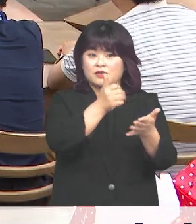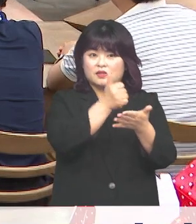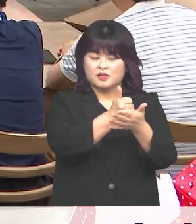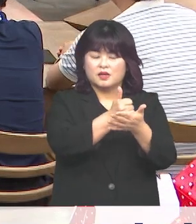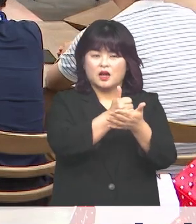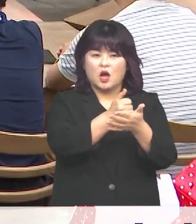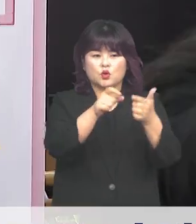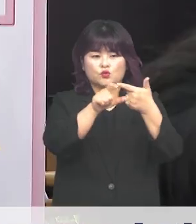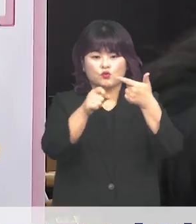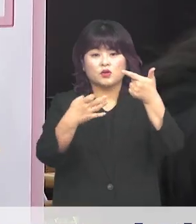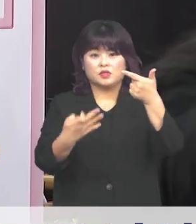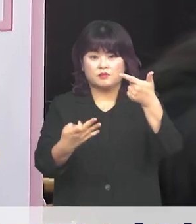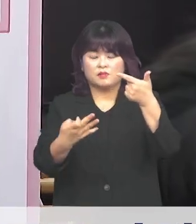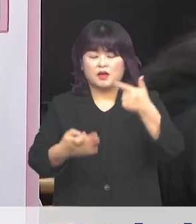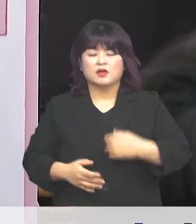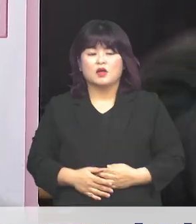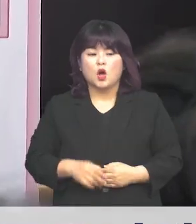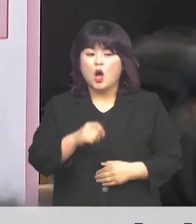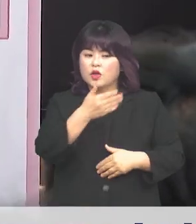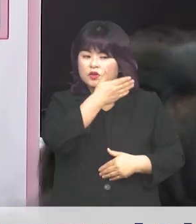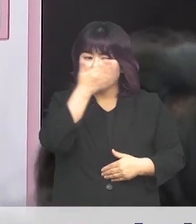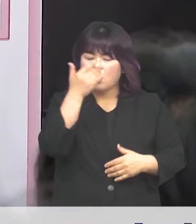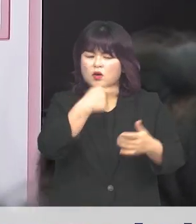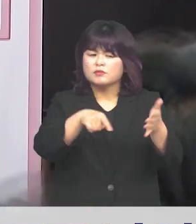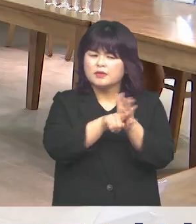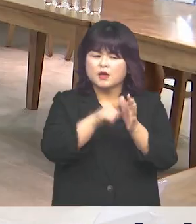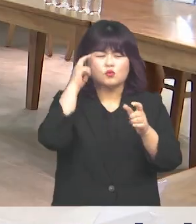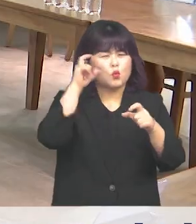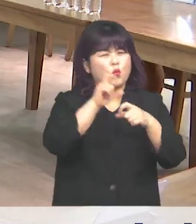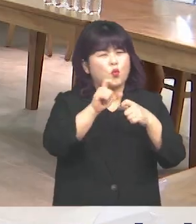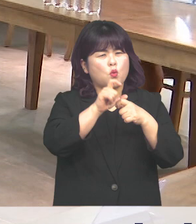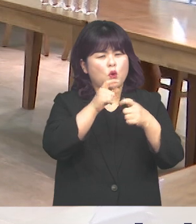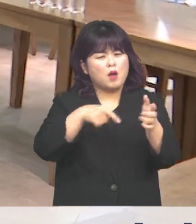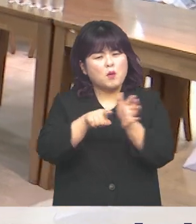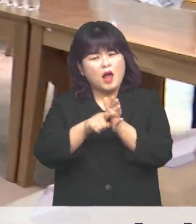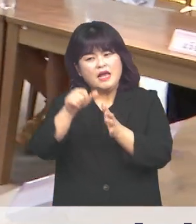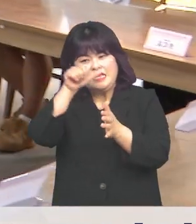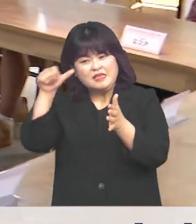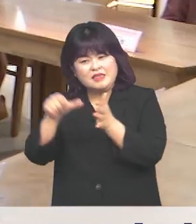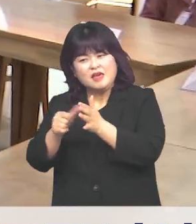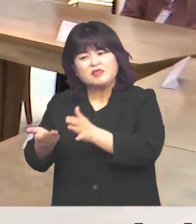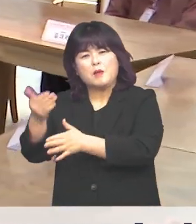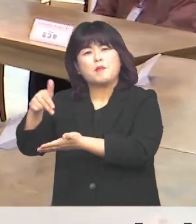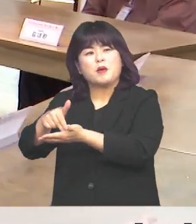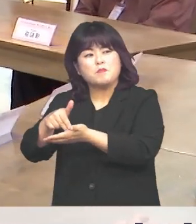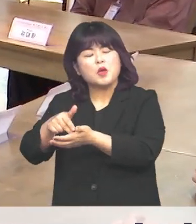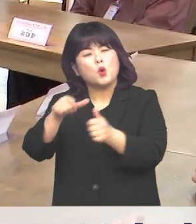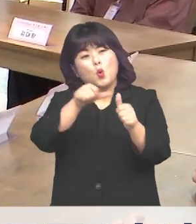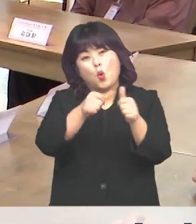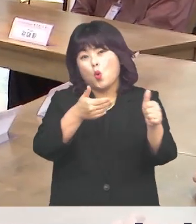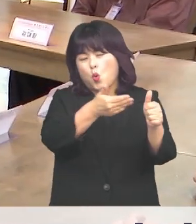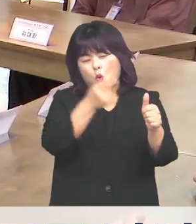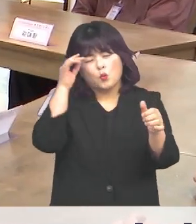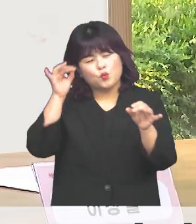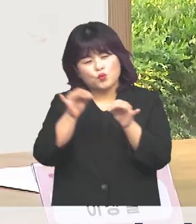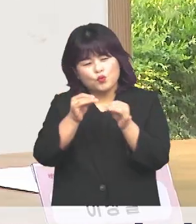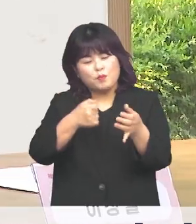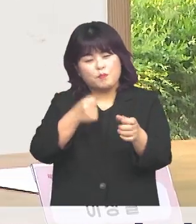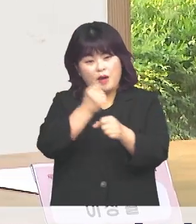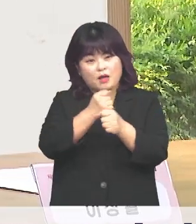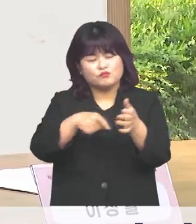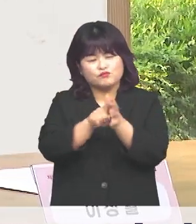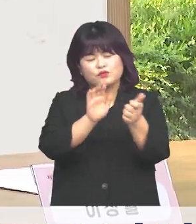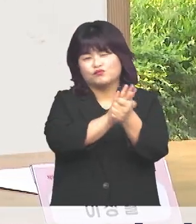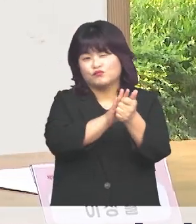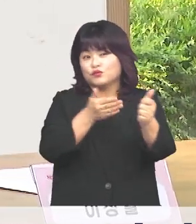이상일 용인특례시장은 지난 14일 청년들이 가진 고민을 인생의 선배로서 진솔하게 조언하고 공감대 형성을